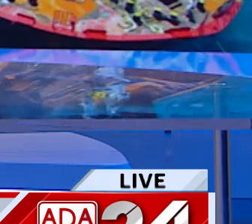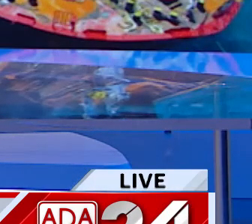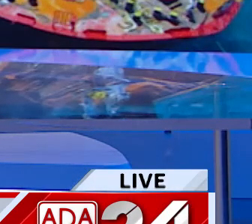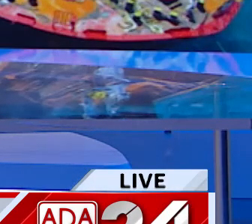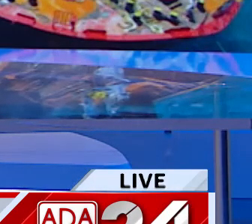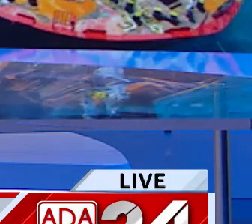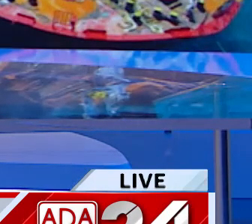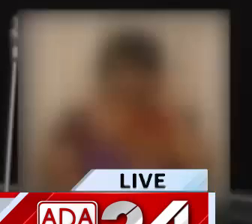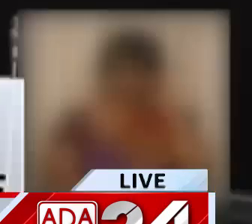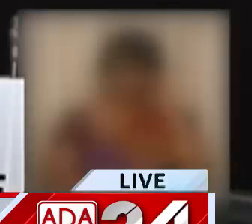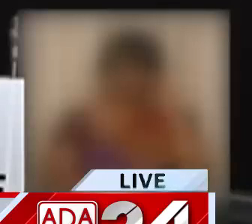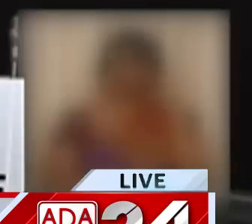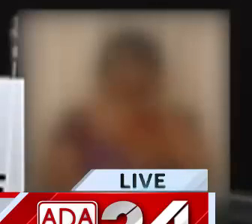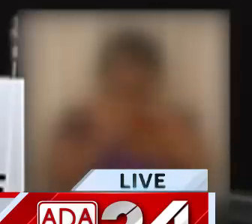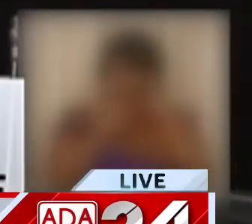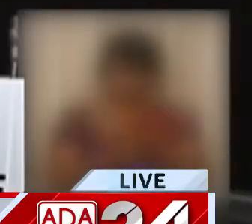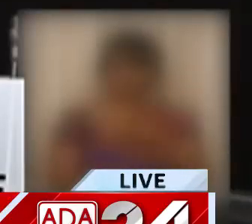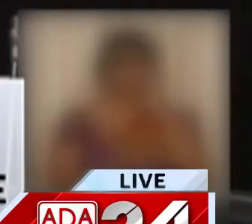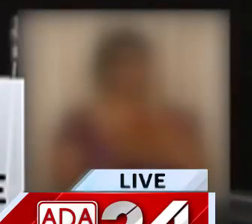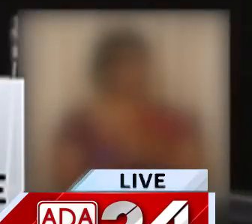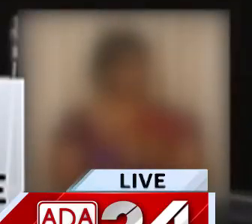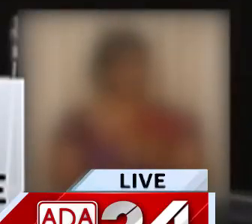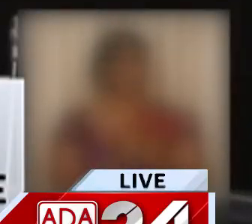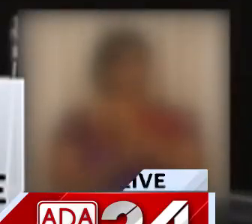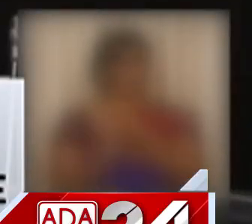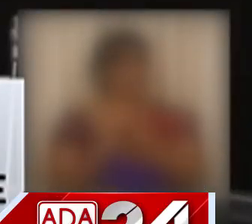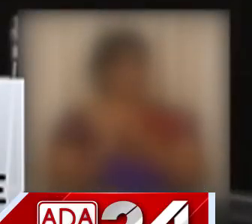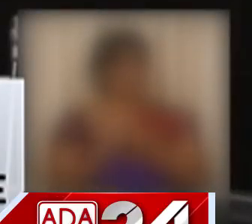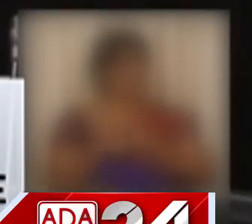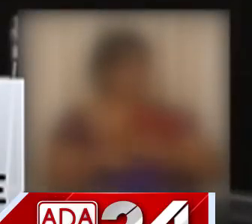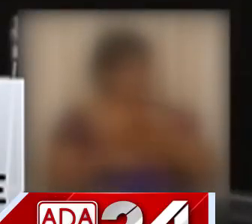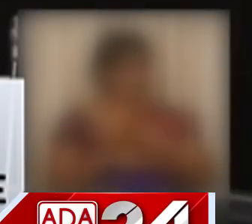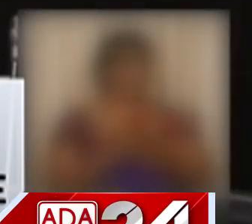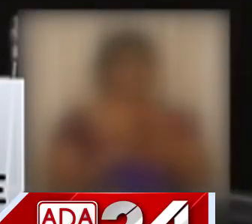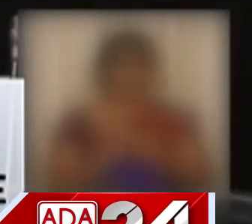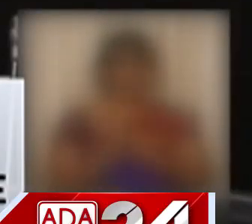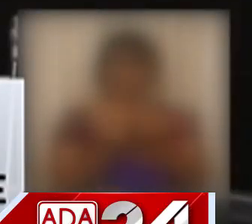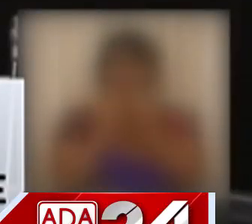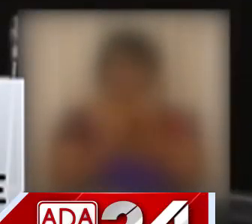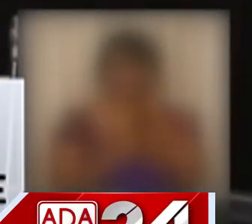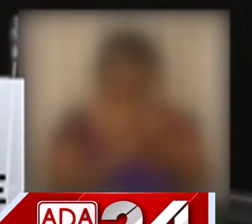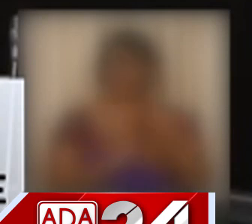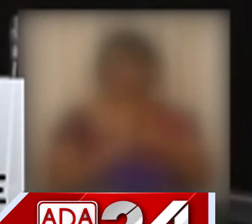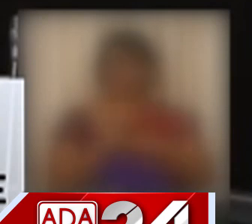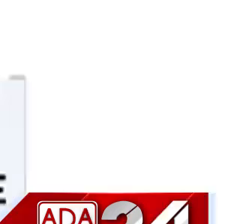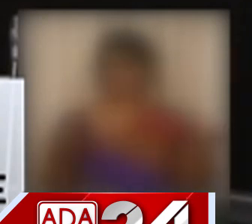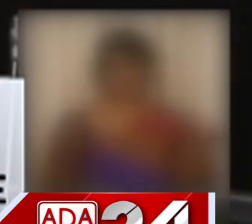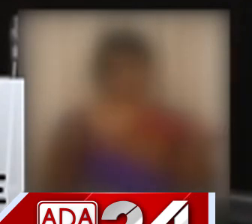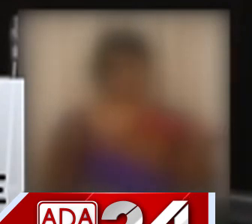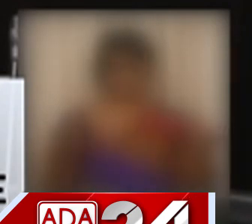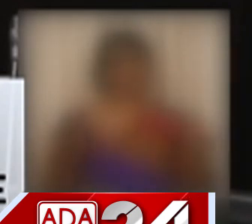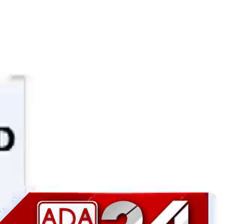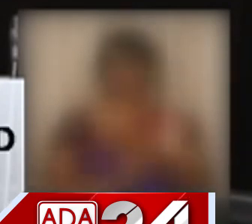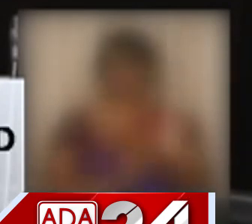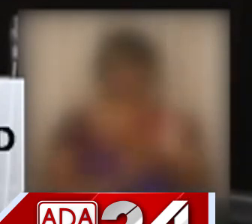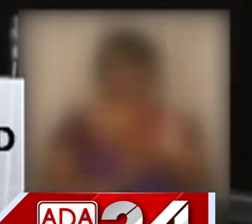shipping routes. මෙවැනි සංකීර්ණ මරයින් ඩිසාස්ටර් එකක් පිළිබඳව නීති උපදෙස් ලබා දීම සඳහා ලංකාවේ නීතිඥවරු නැහැ. අය කතා